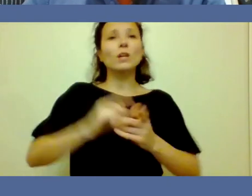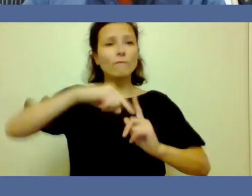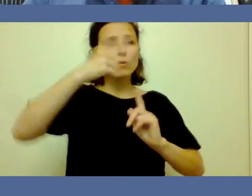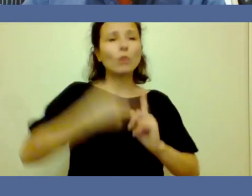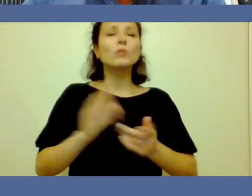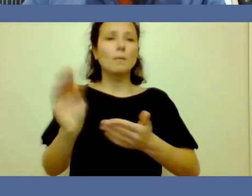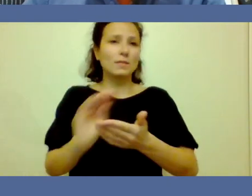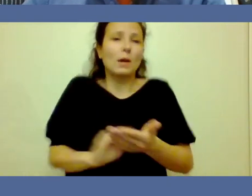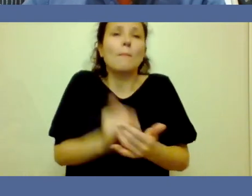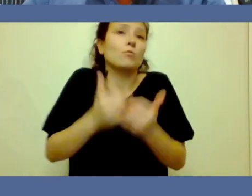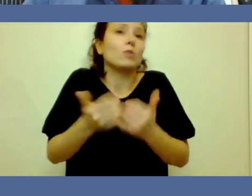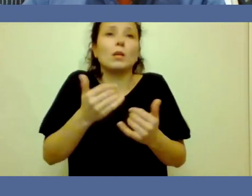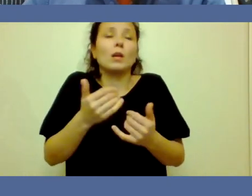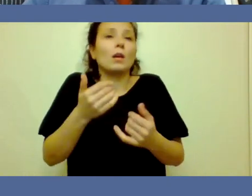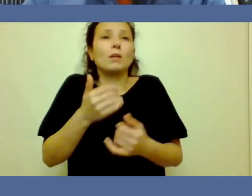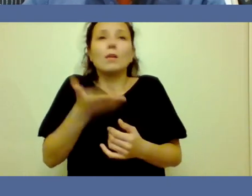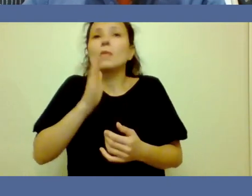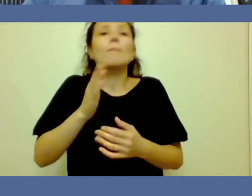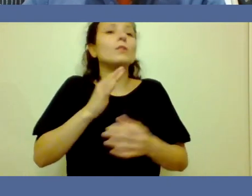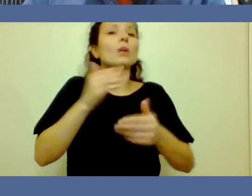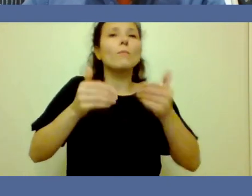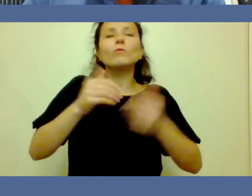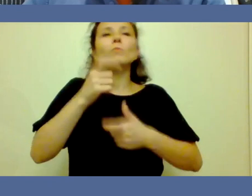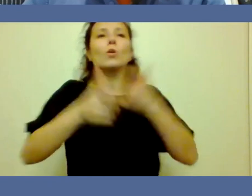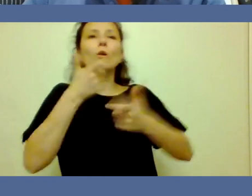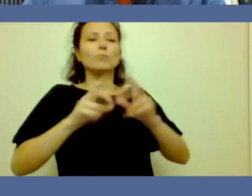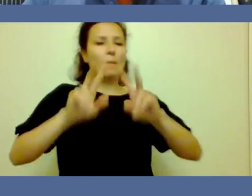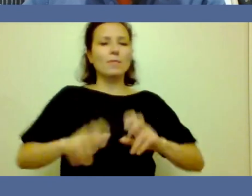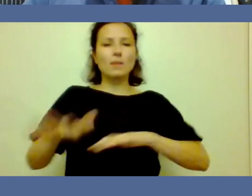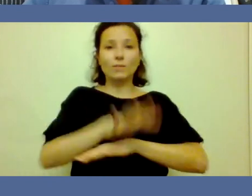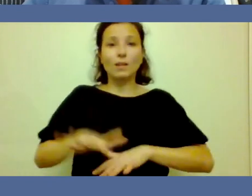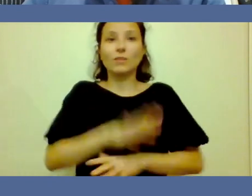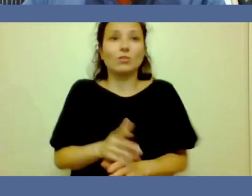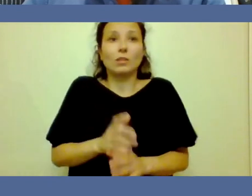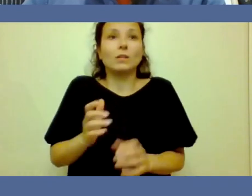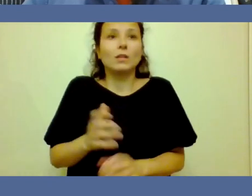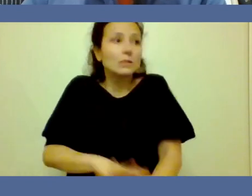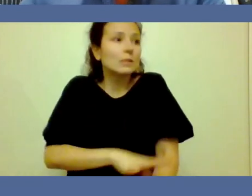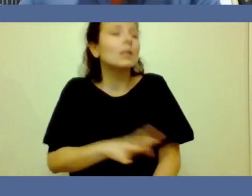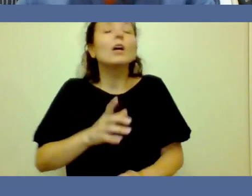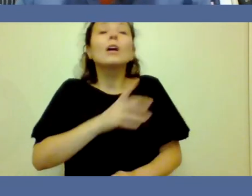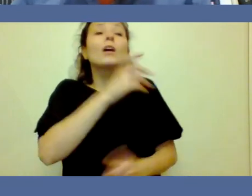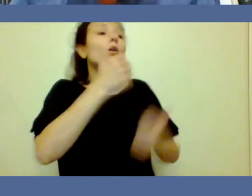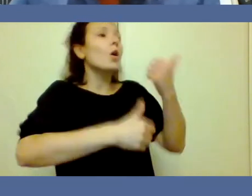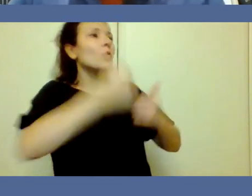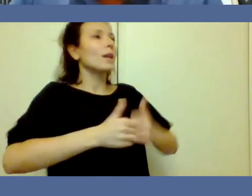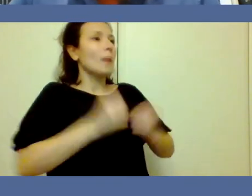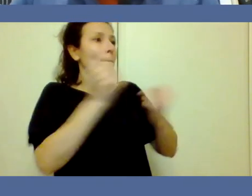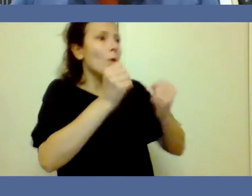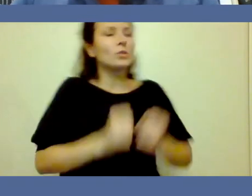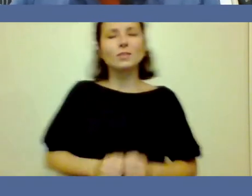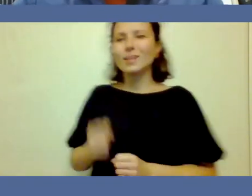takich możliwości jak do tej pory, żeby robić badania terenowe. Także drżyjcie konkurencją. Badania